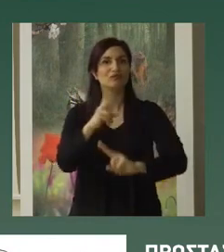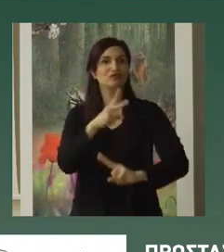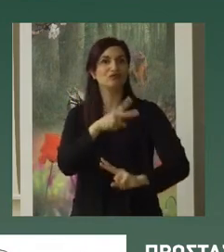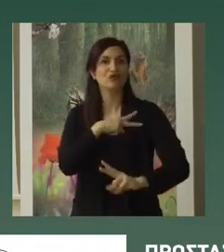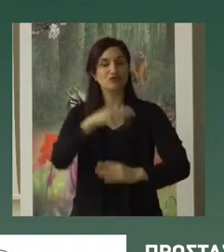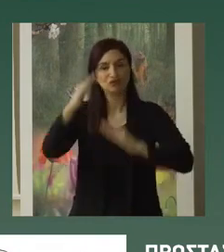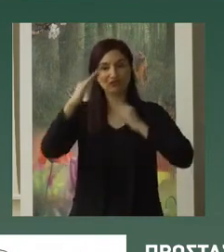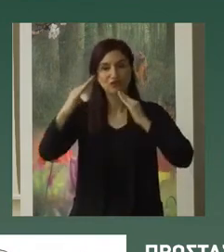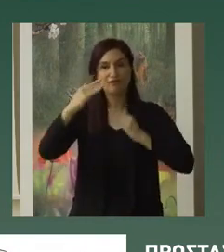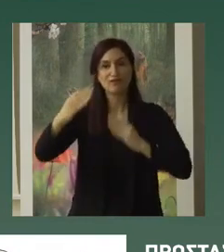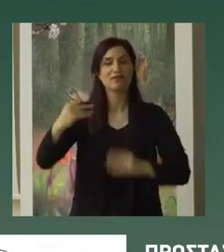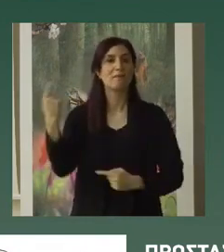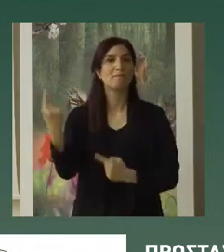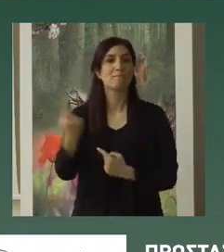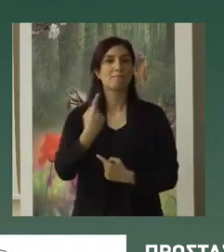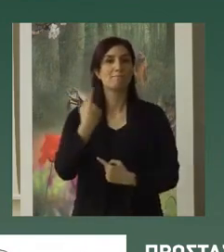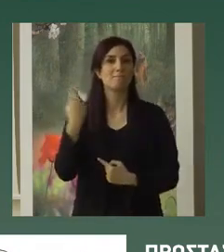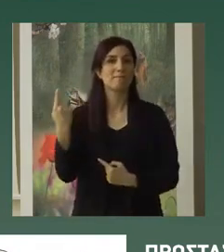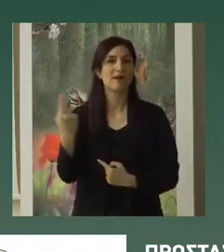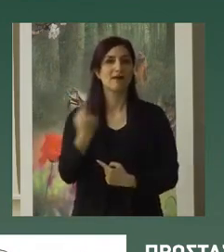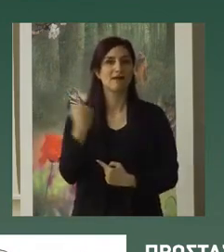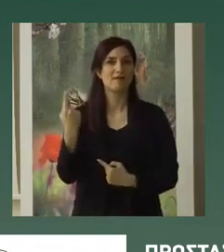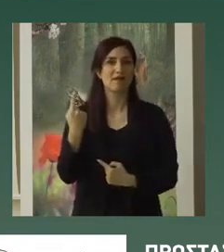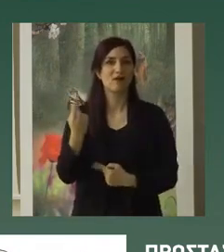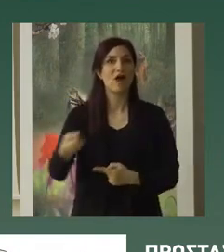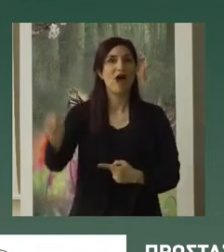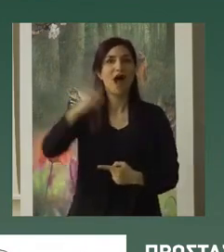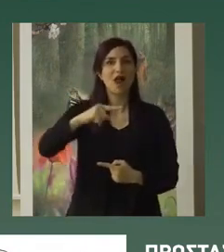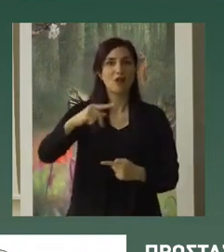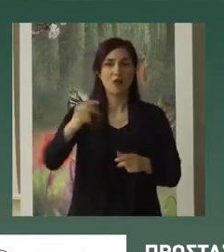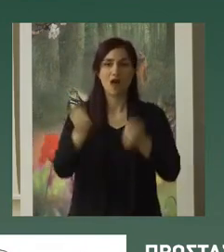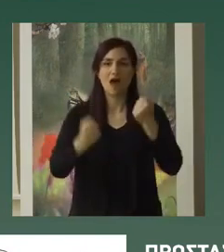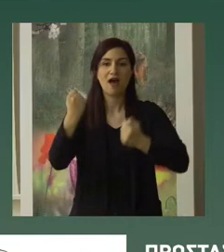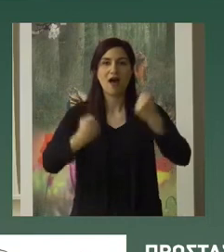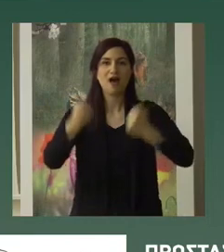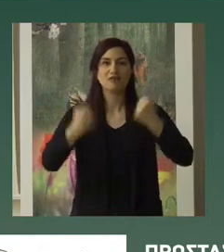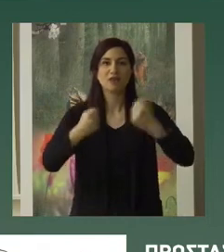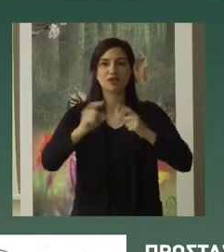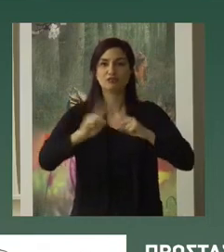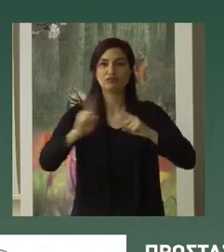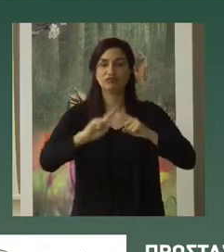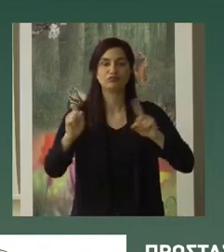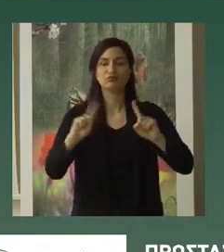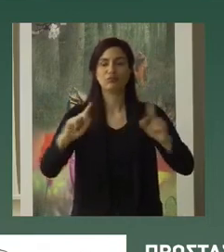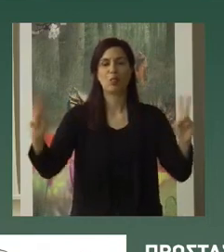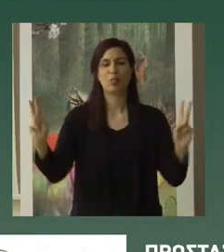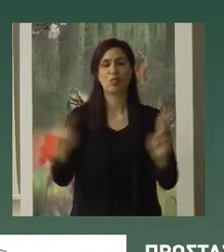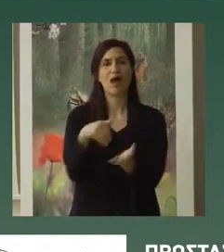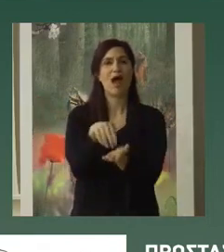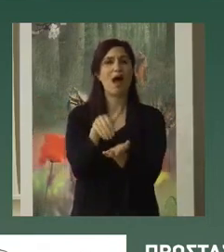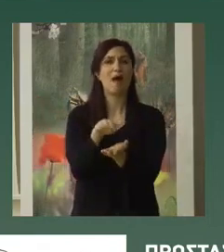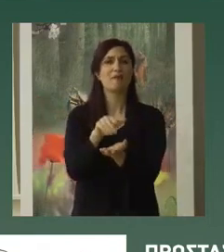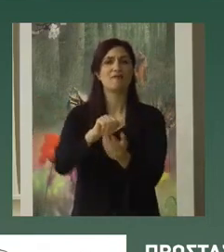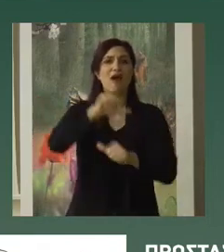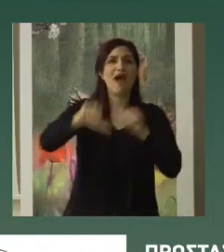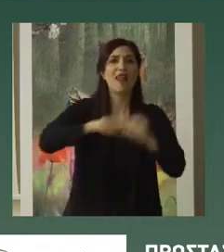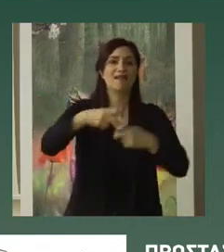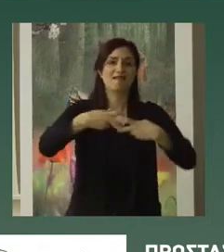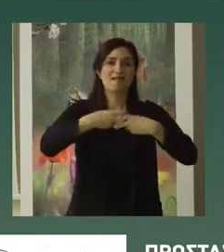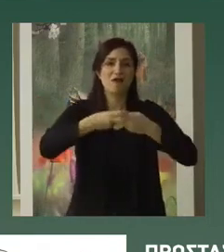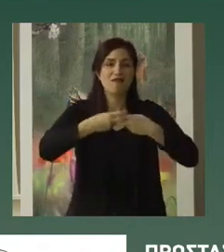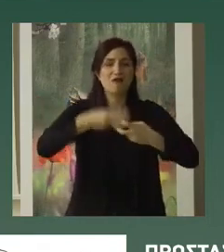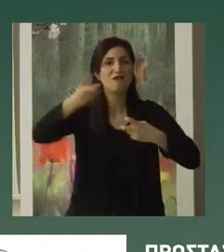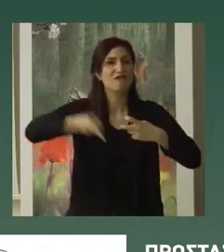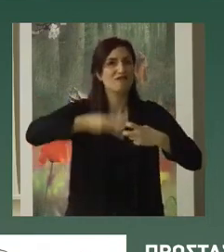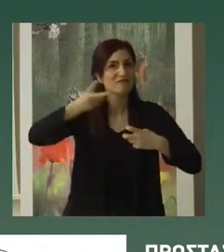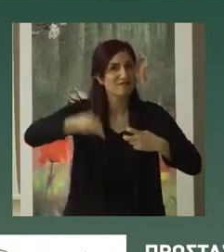καθαρά αυτοκίνητα μέσα μαζικής μεταφοράς, να μειώσει το αυτοκίνητο στην πόλη. Είναι τα πράσινα κτίρια, τα κτίρια